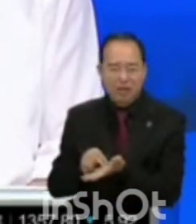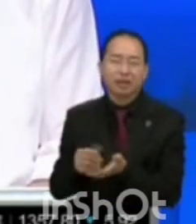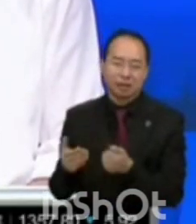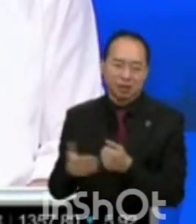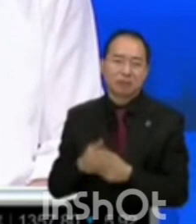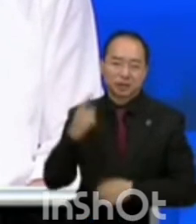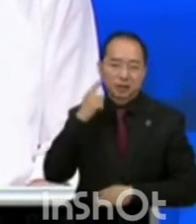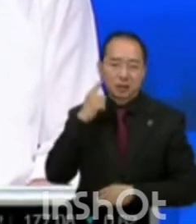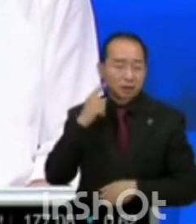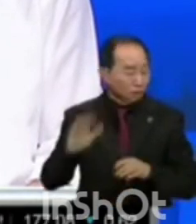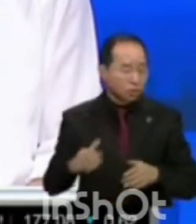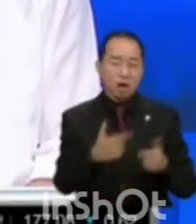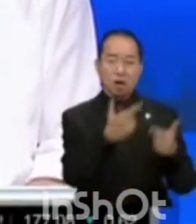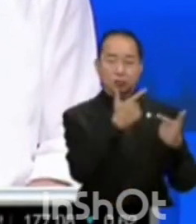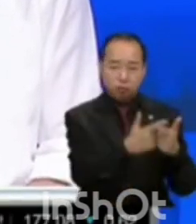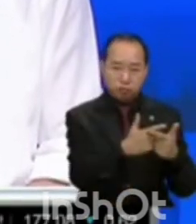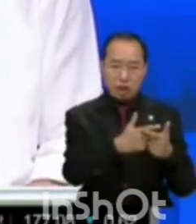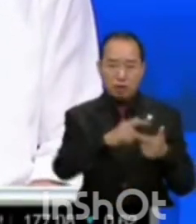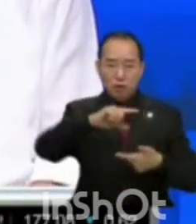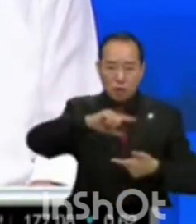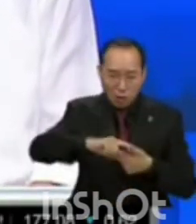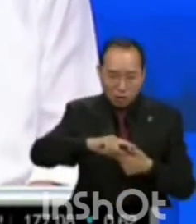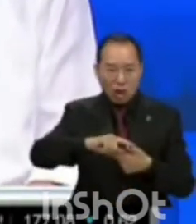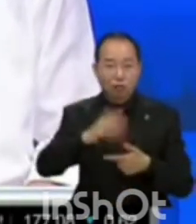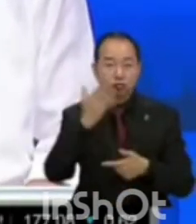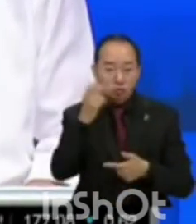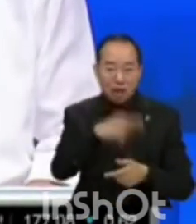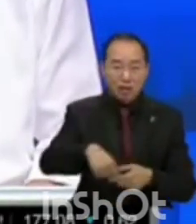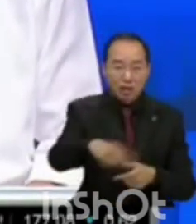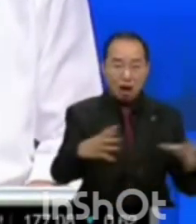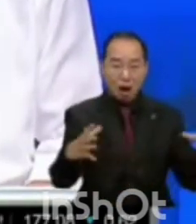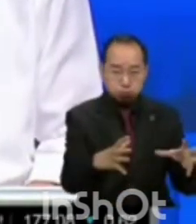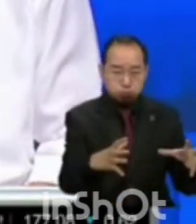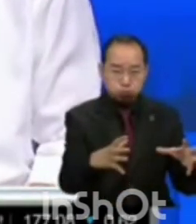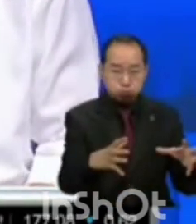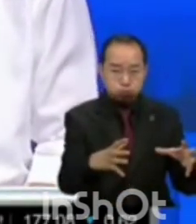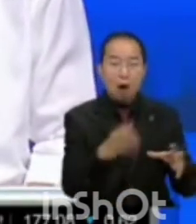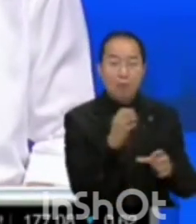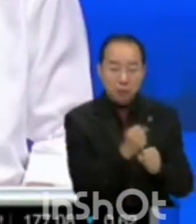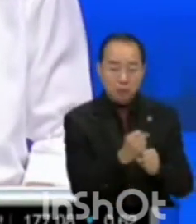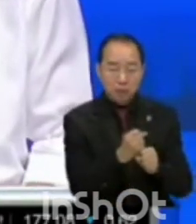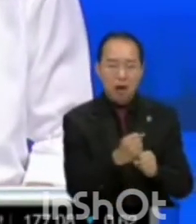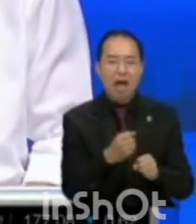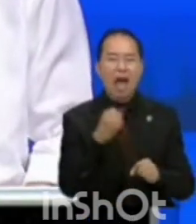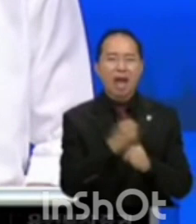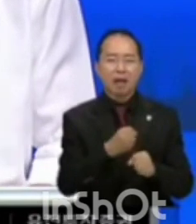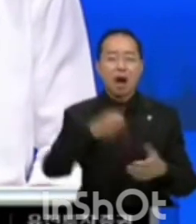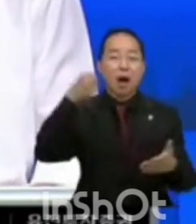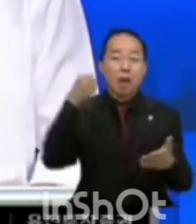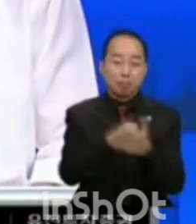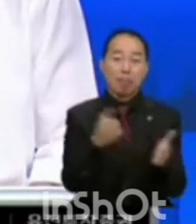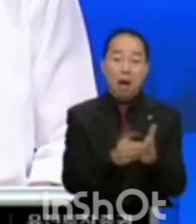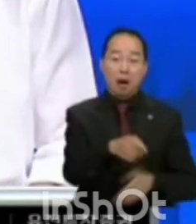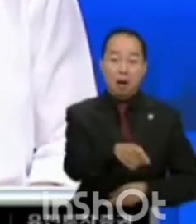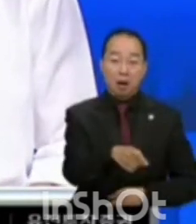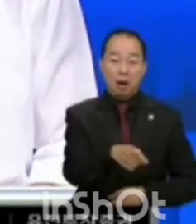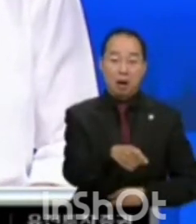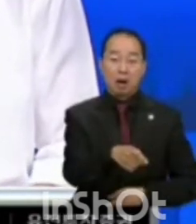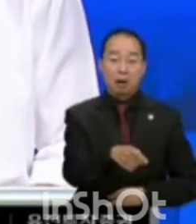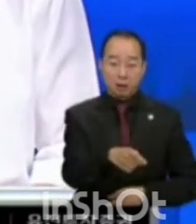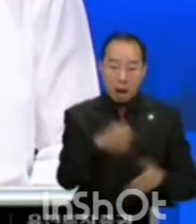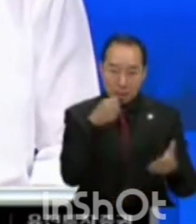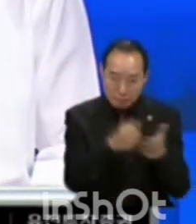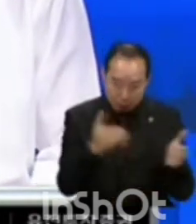동남권 부울경 메가시티 조성을 위해서 필수적인 시설로 이미 결정이 났기 때문에 저는 강력하게 속도감